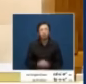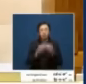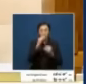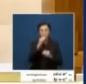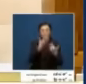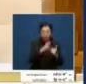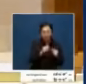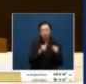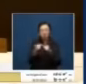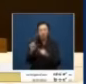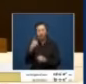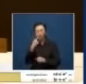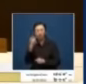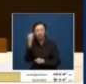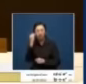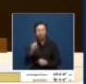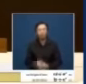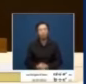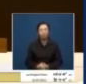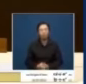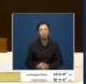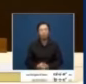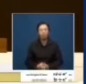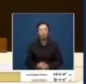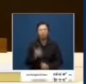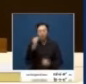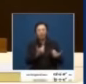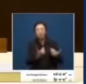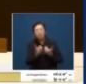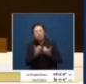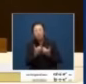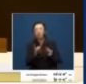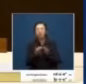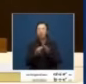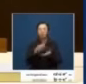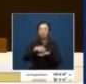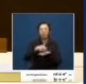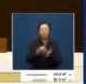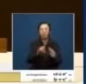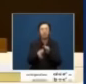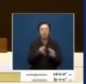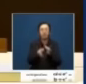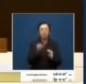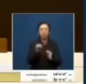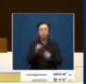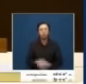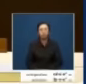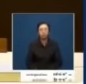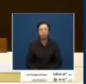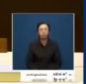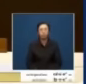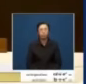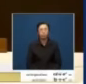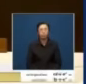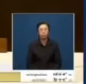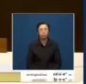องปฏิบัติตามส่วนการประชุมคณะกรรมการบริหารพรรคเมื่อวานนี้นะคะก็มีมติแล้วล่ะค่ะจะมีการเลือกหัวหน้าพรรค23ก